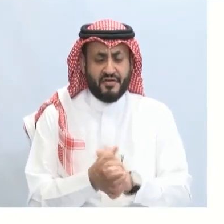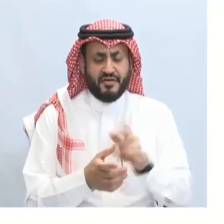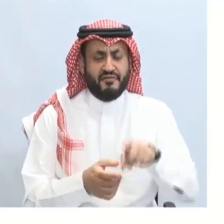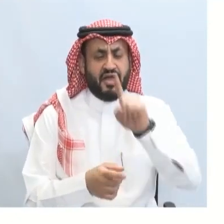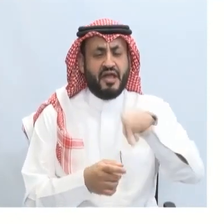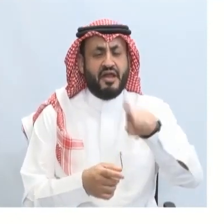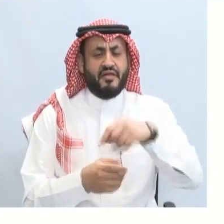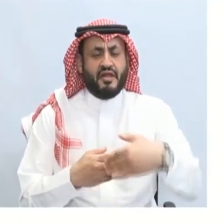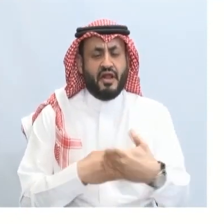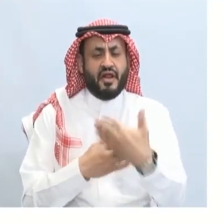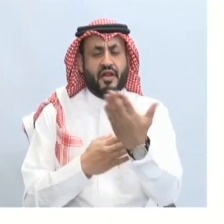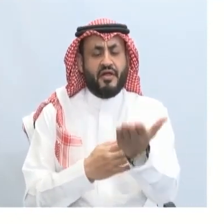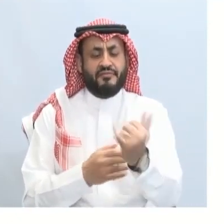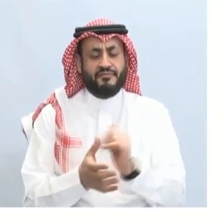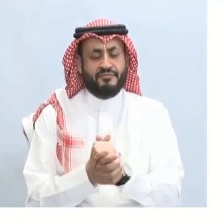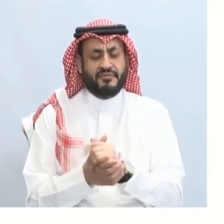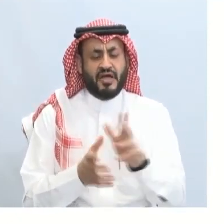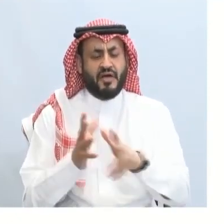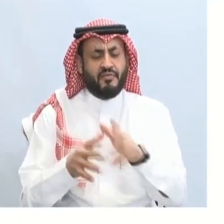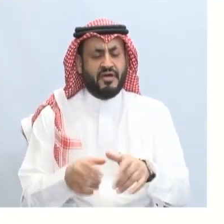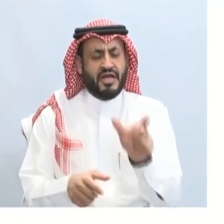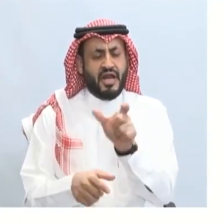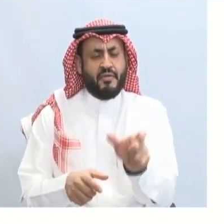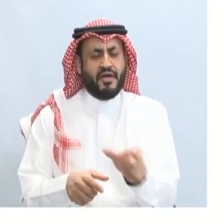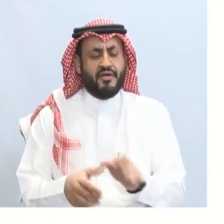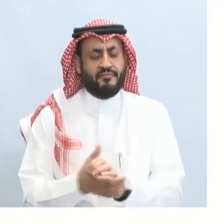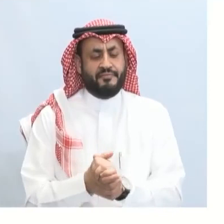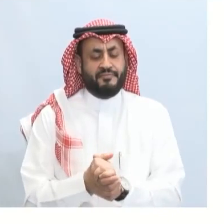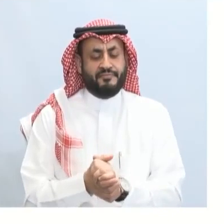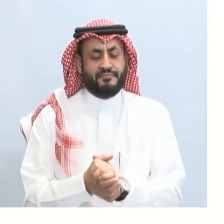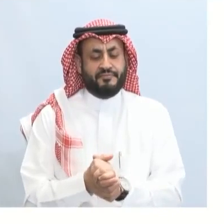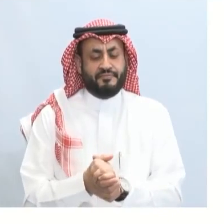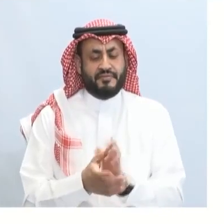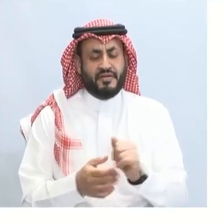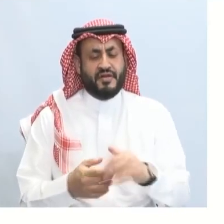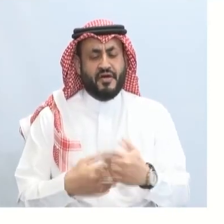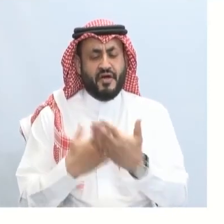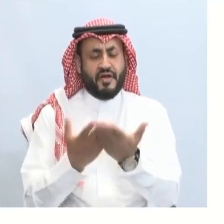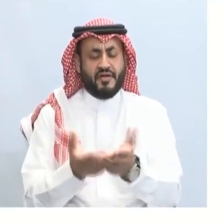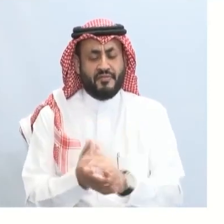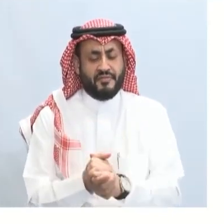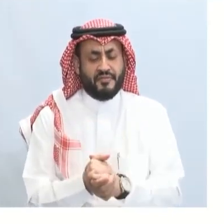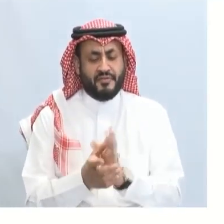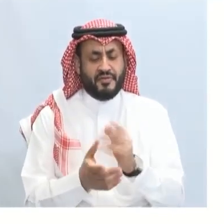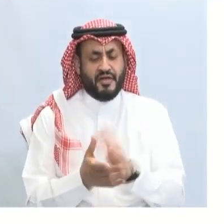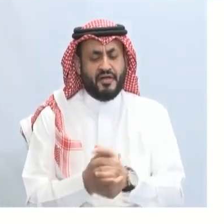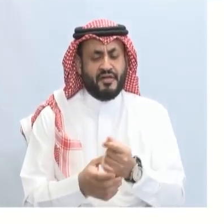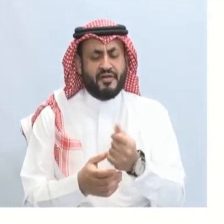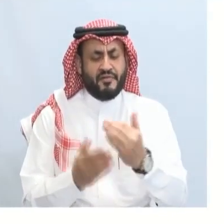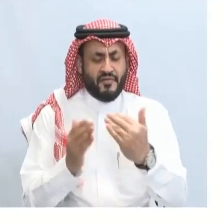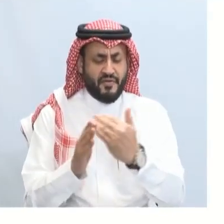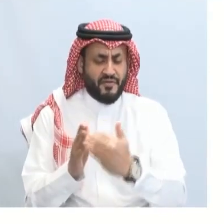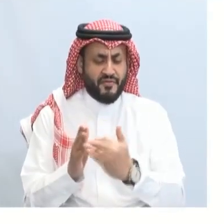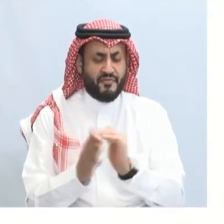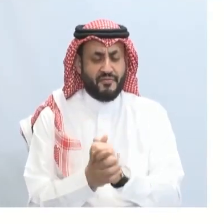اخطات في احد الاعلانات عن احد الاجهزه الكهربائيه حيث اعلنت ان الجهاز رخيص